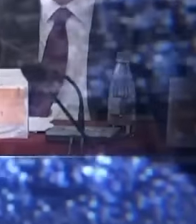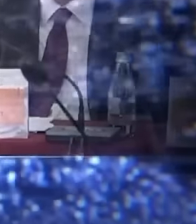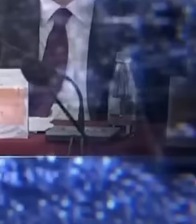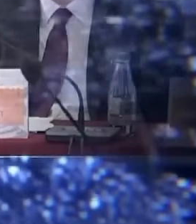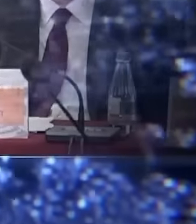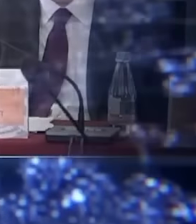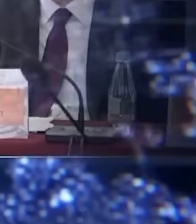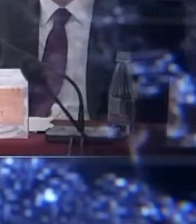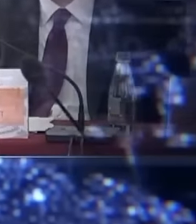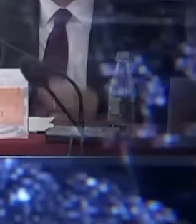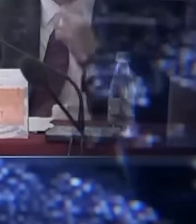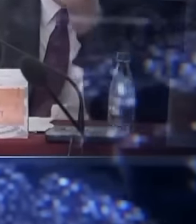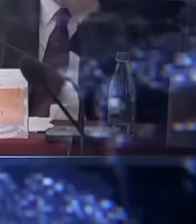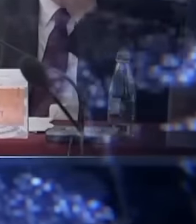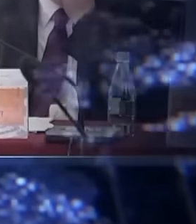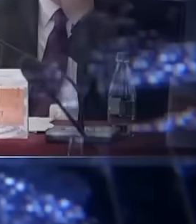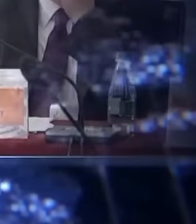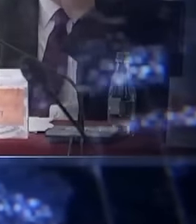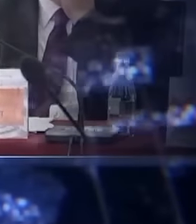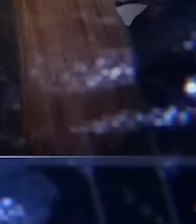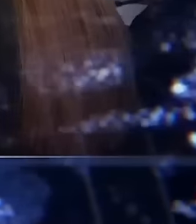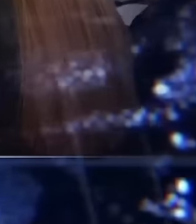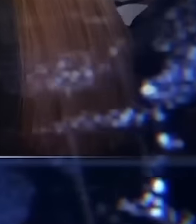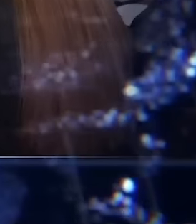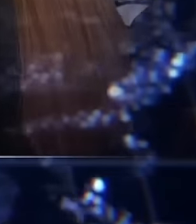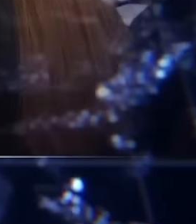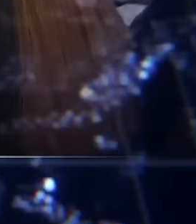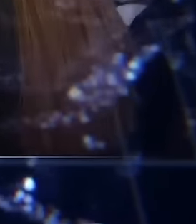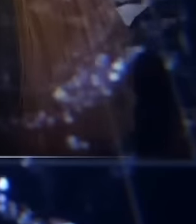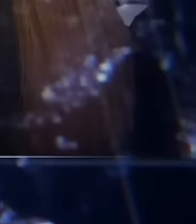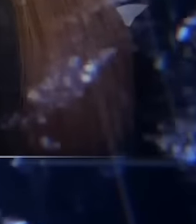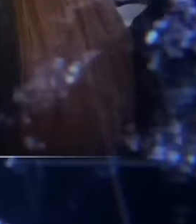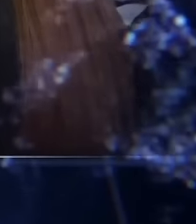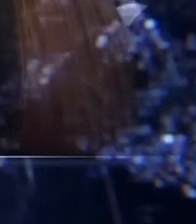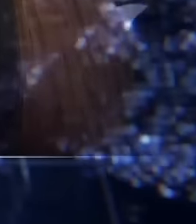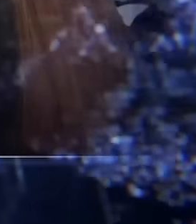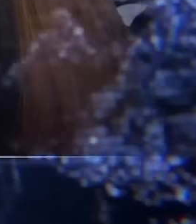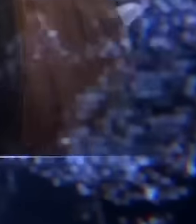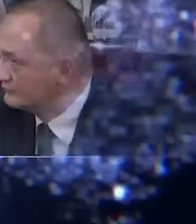në vend bëjnë të qartë se nuk ka kthim pas të reformës në drejtësi.